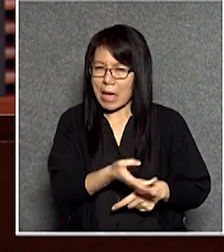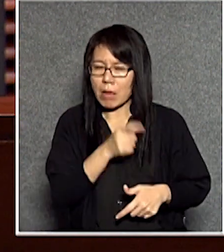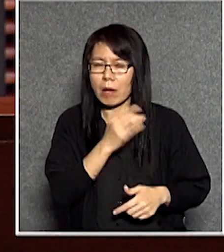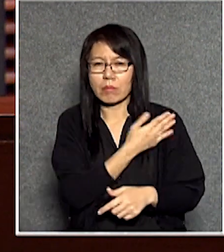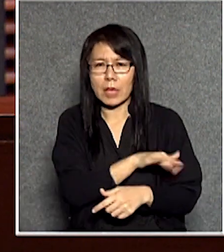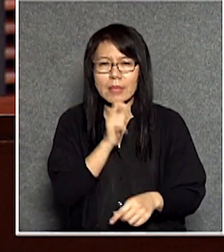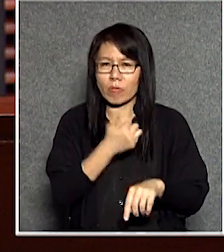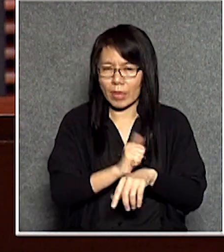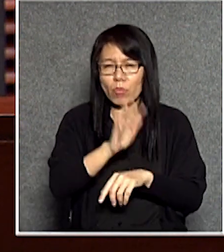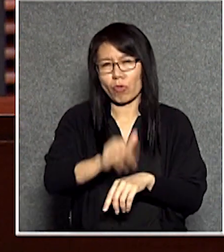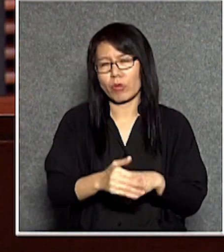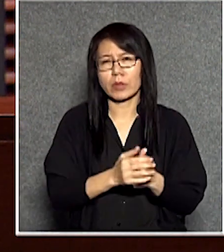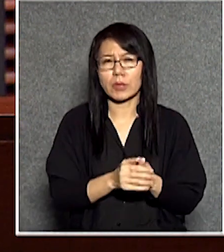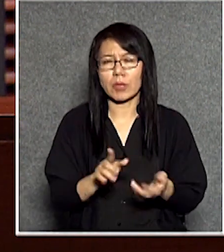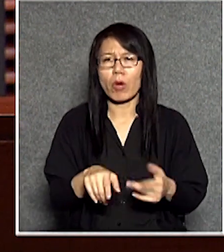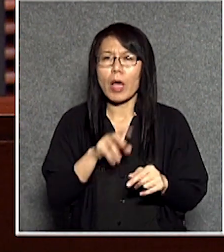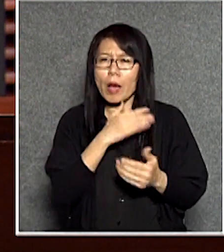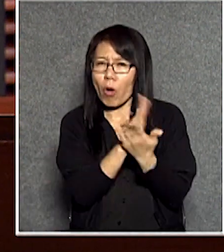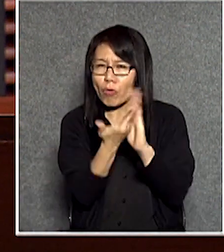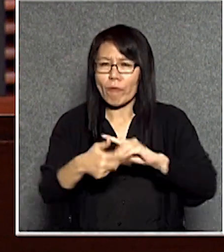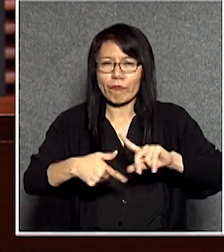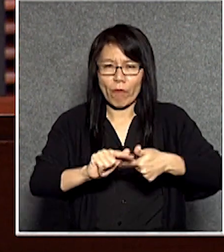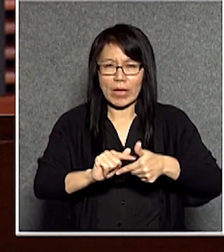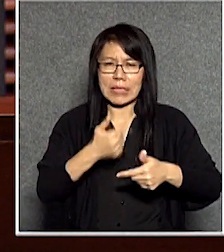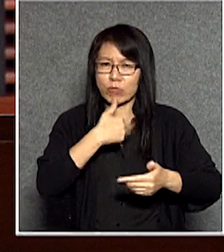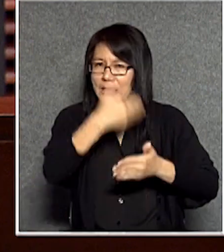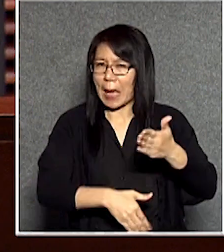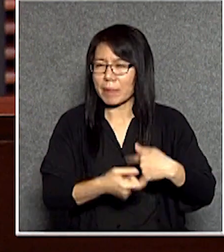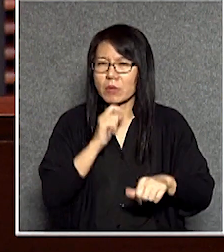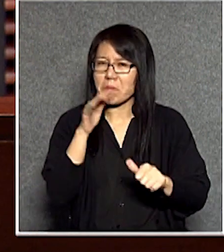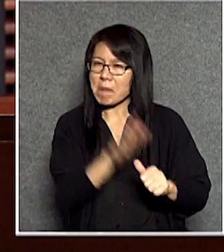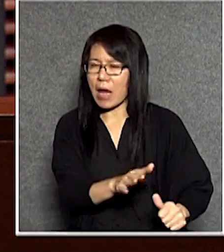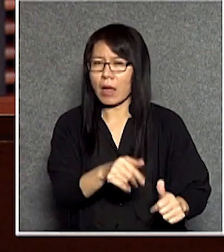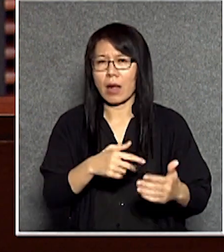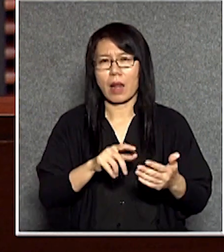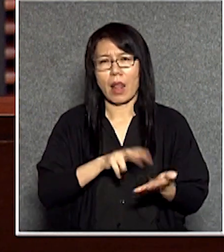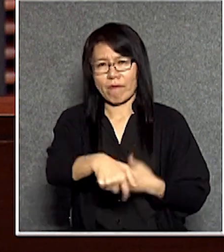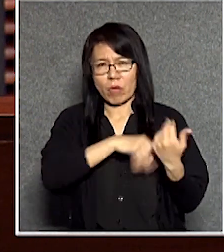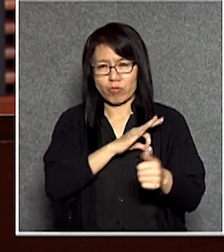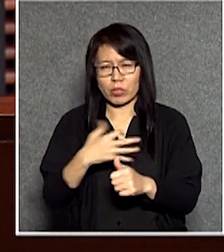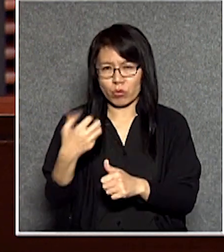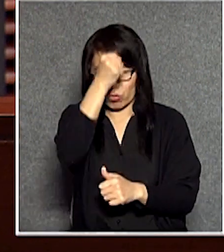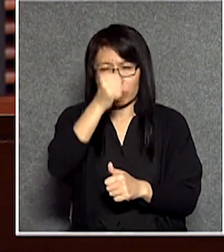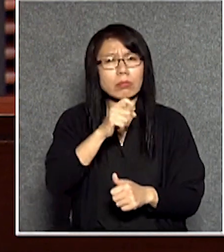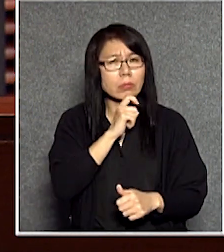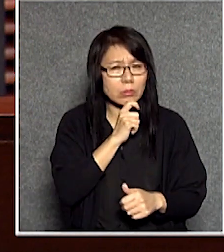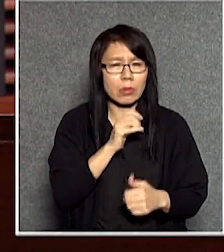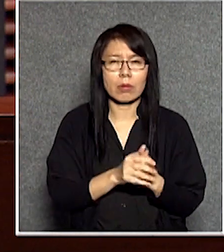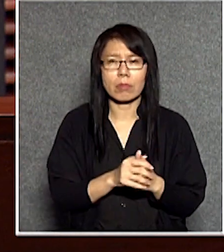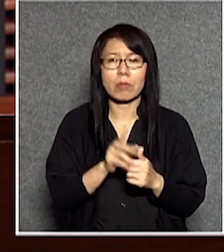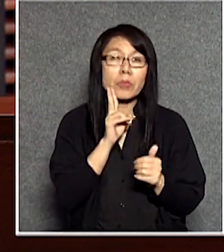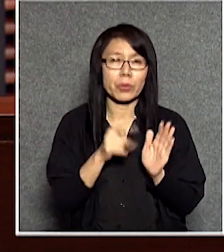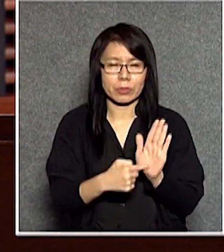可乘的機會，他就會以各種的方法削弱或者打壓我們立法會的監察權。例子是什麼